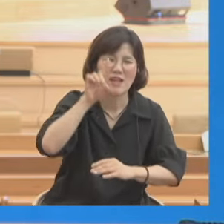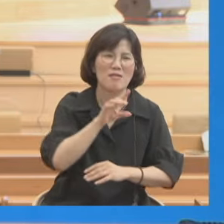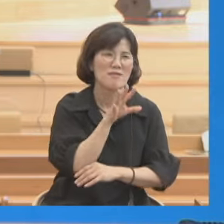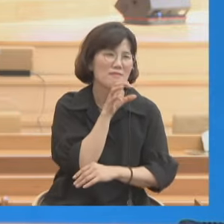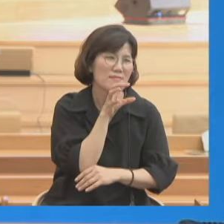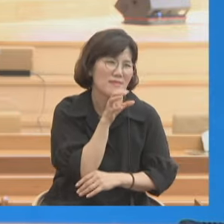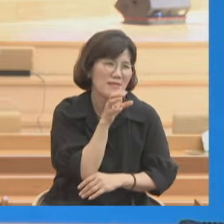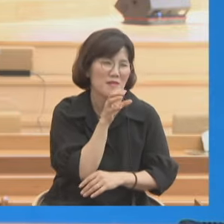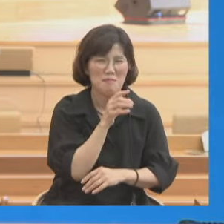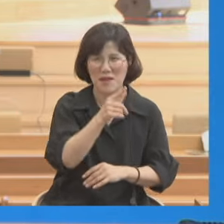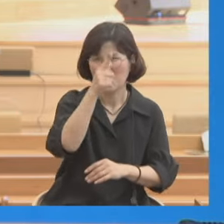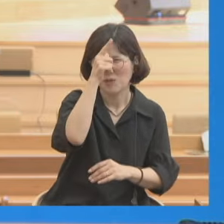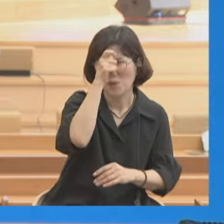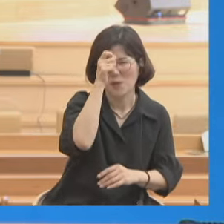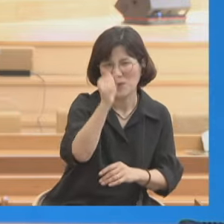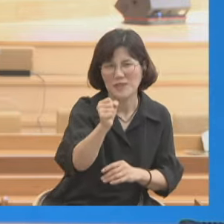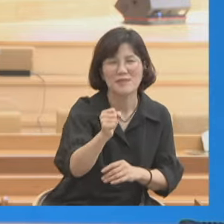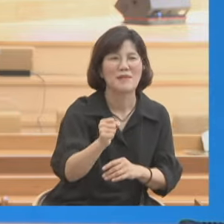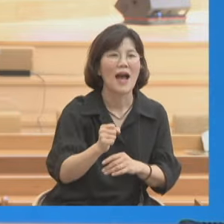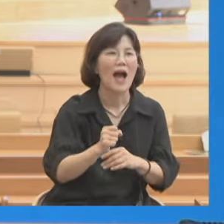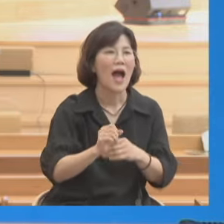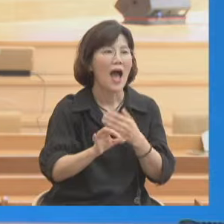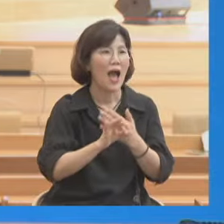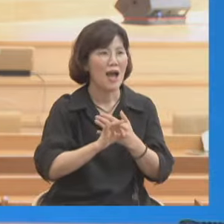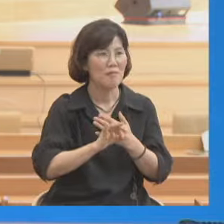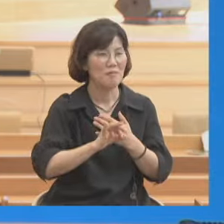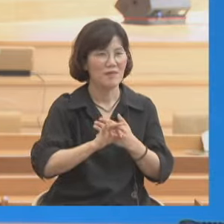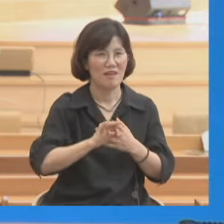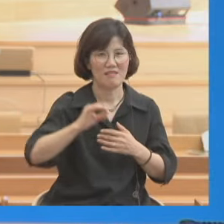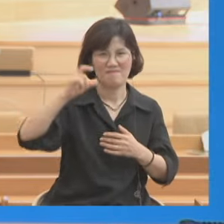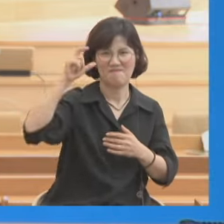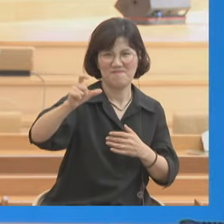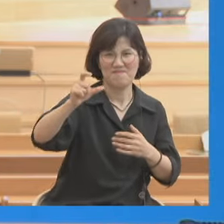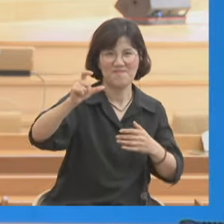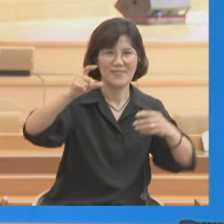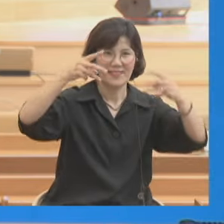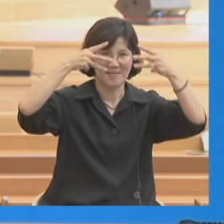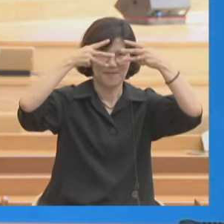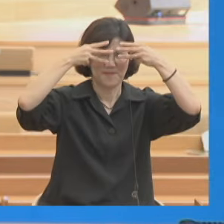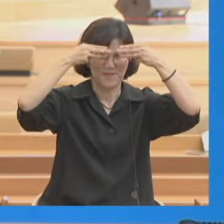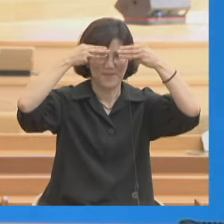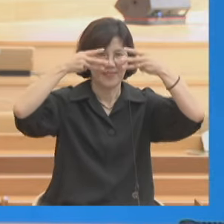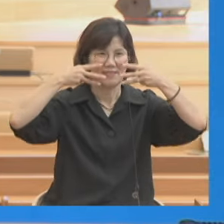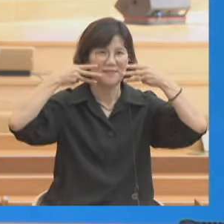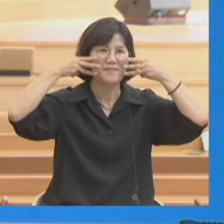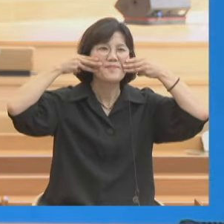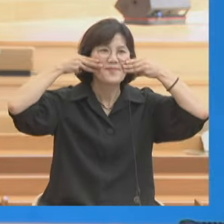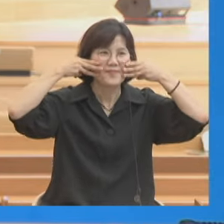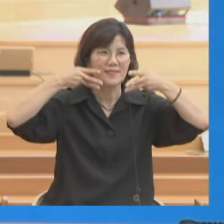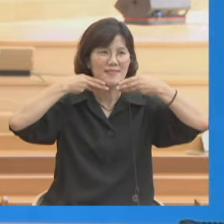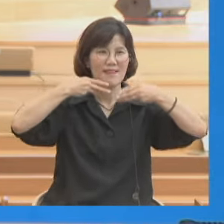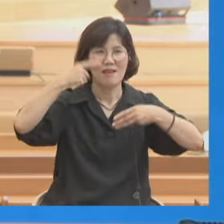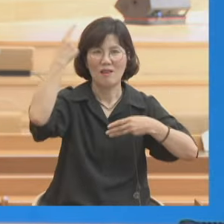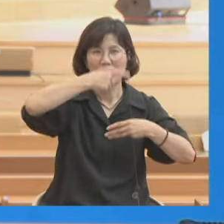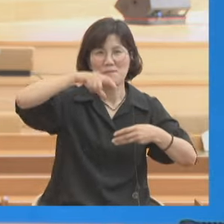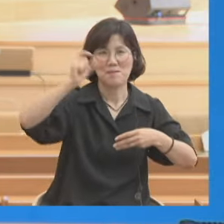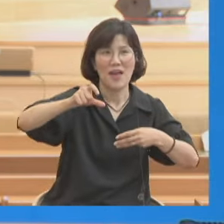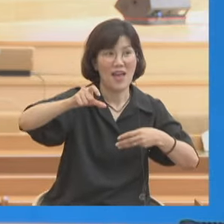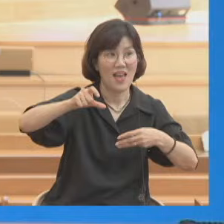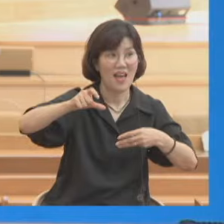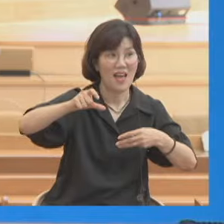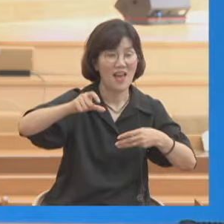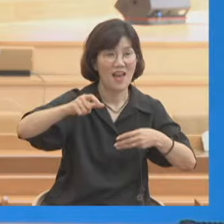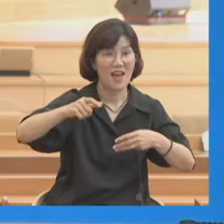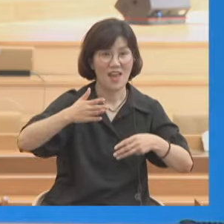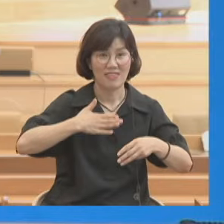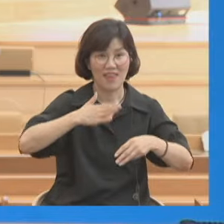거기다가 고집이 더해져서 이게 주름살로 꽉 박혀버려요. 딱딱하게 굳은 표정이 돼. 분명히 내 새끼인데,